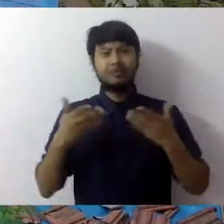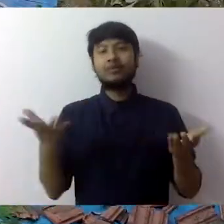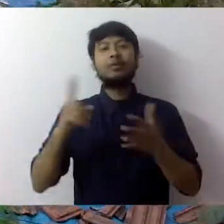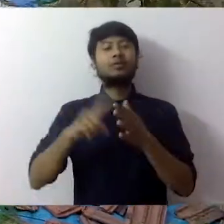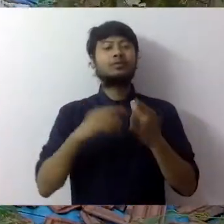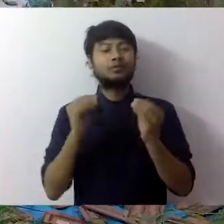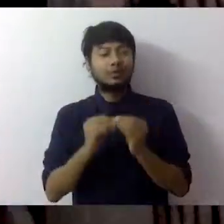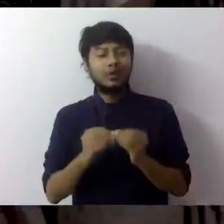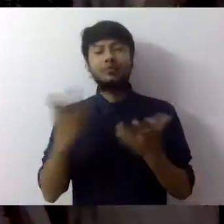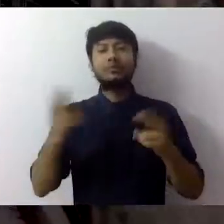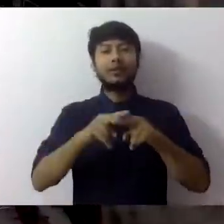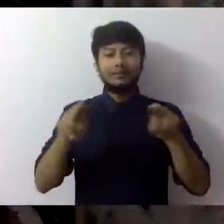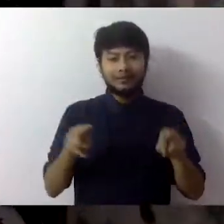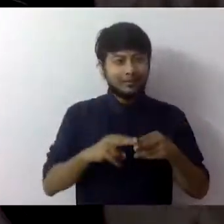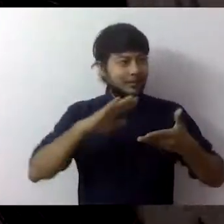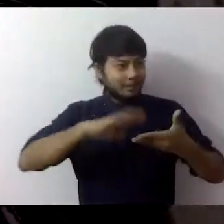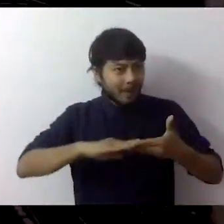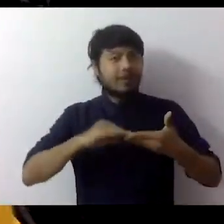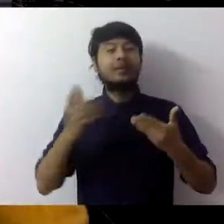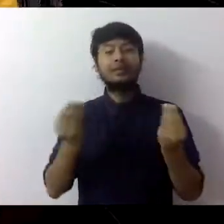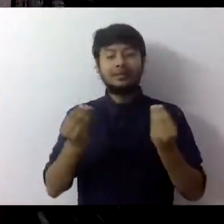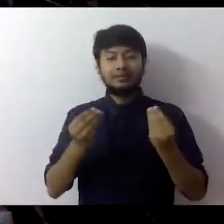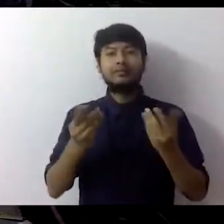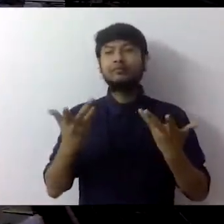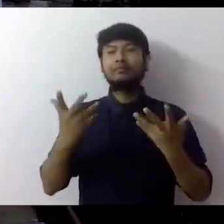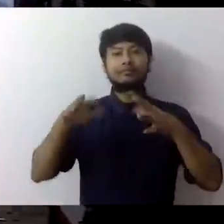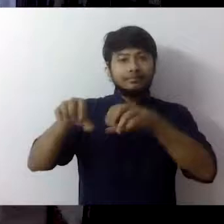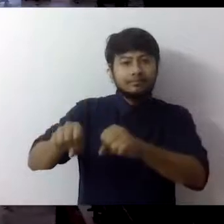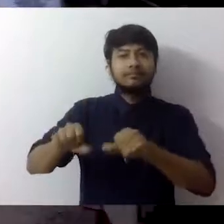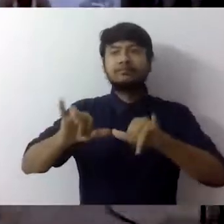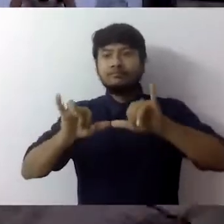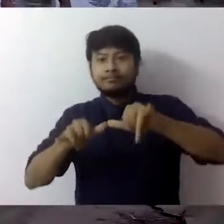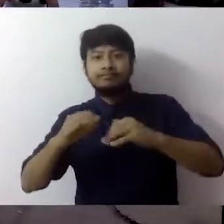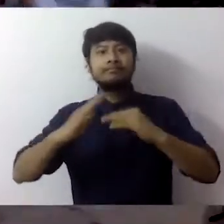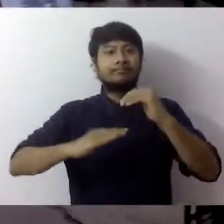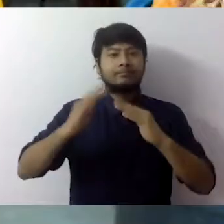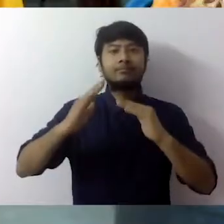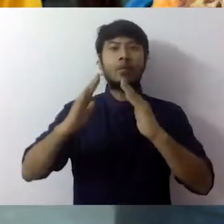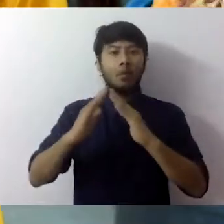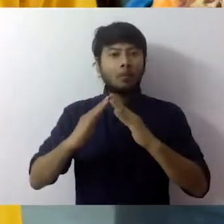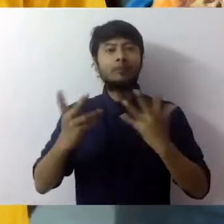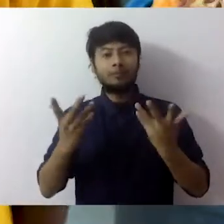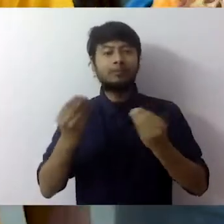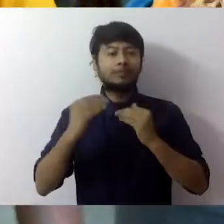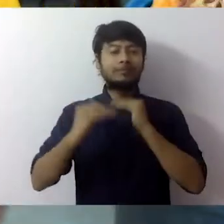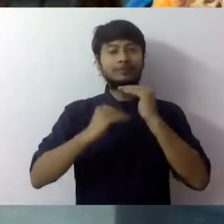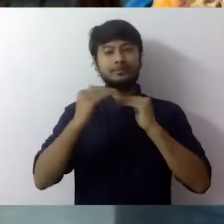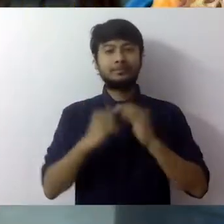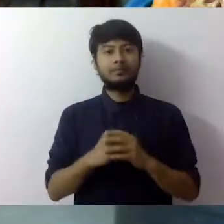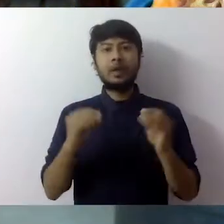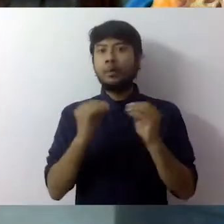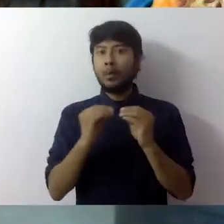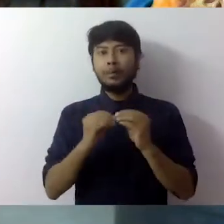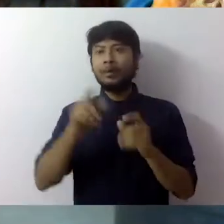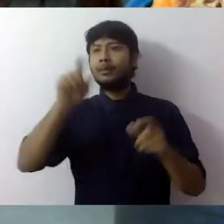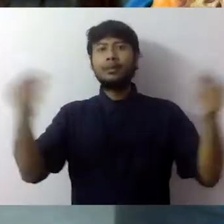उनका फैमिली बढ़ाने या खुद का एक बैकग्राउंड बनाने के लिए, अच्छा एक बैकग्राउंड बनाने। तो यहाँ पे आए, जो भी मुंबई में